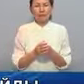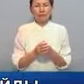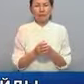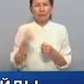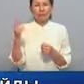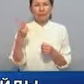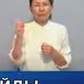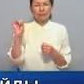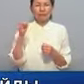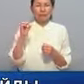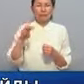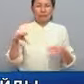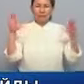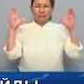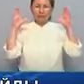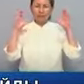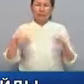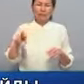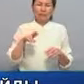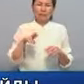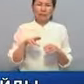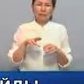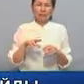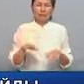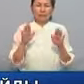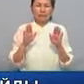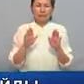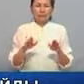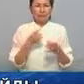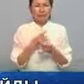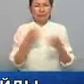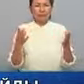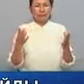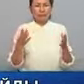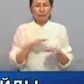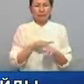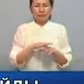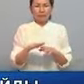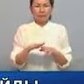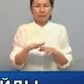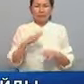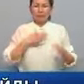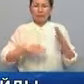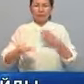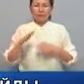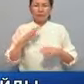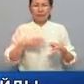Екі айт мерекесі мұсылмандардың тек қана мерекелеп, көтеріңгі көңіл